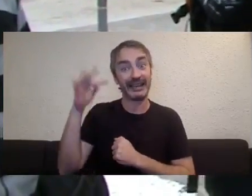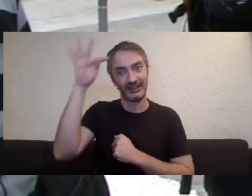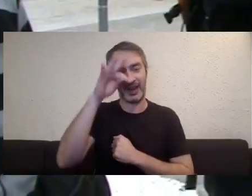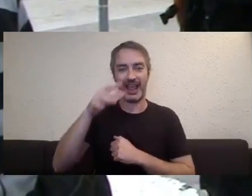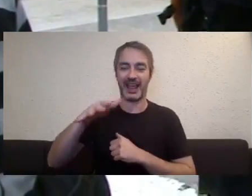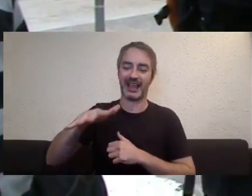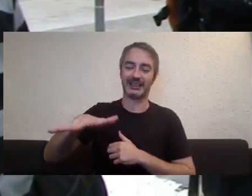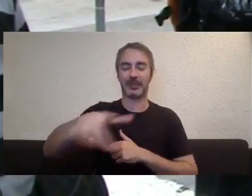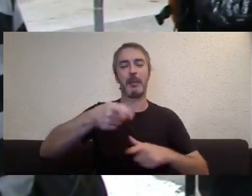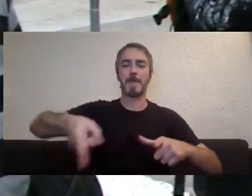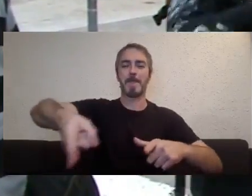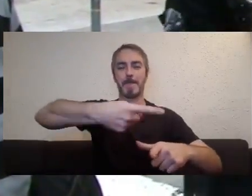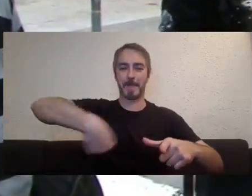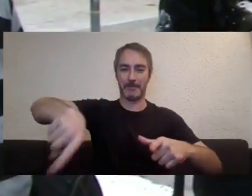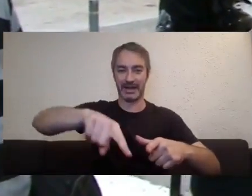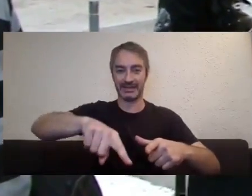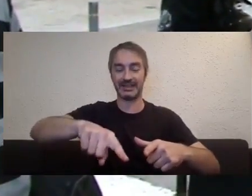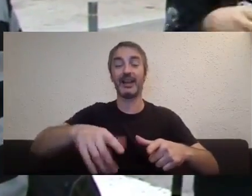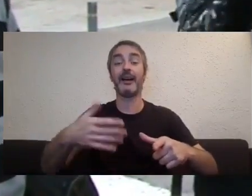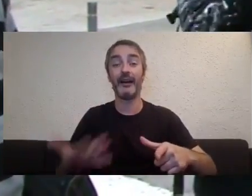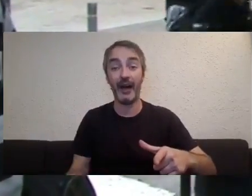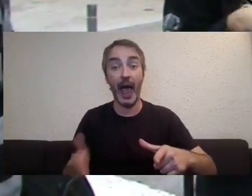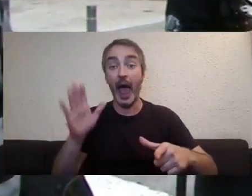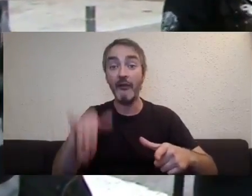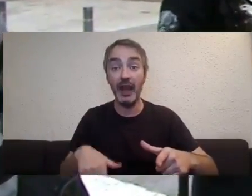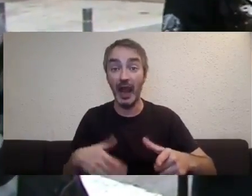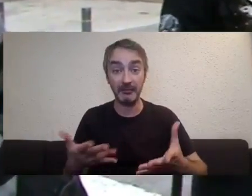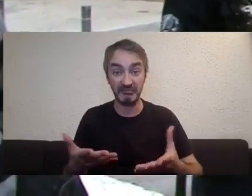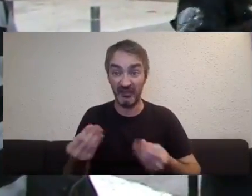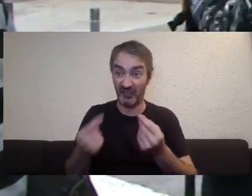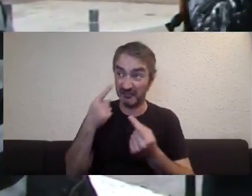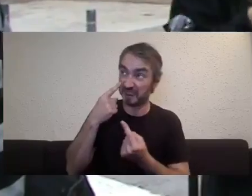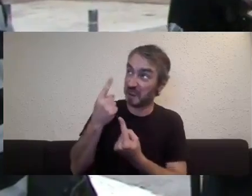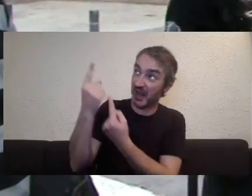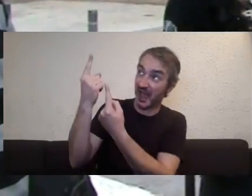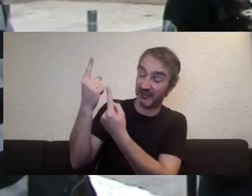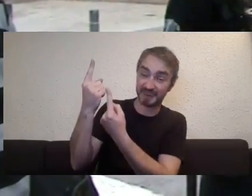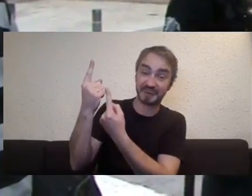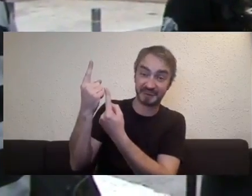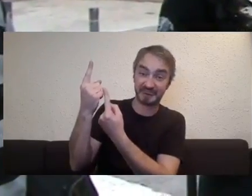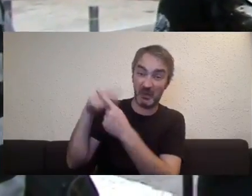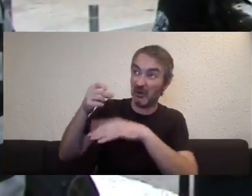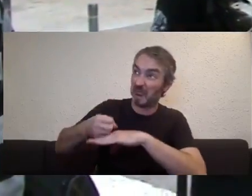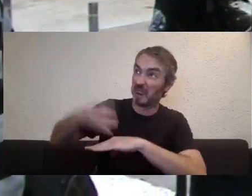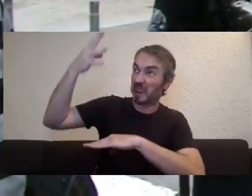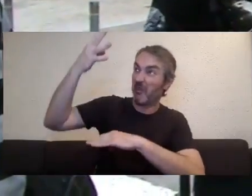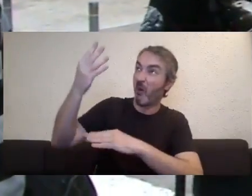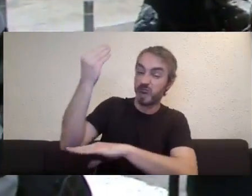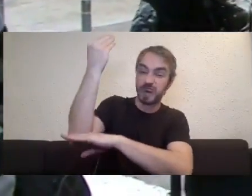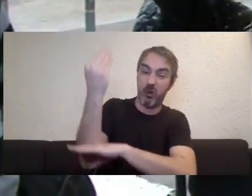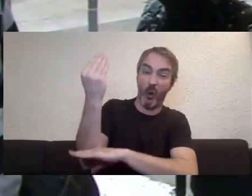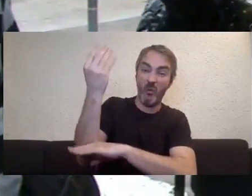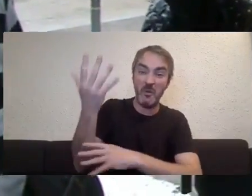principi doncs, únicament hi havia d'haver un espai d'una plaça, i al final doncs, han acabat fent aquest mamotreto